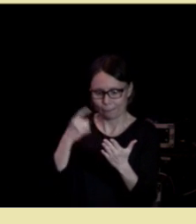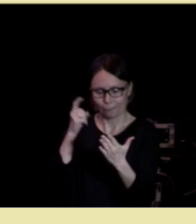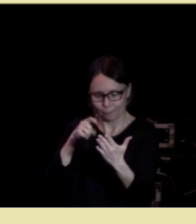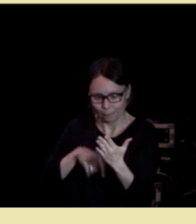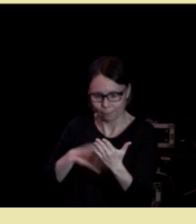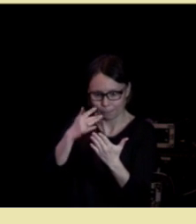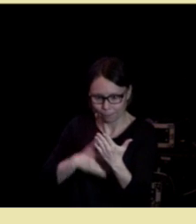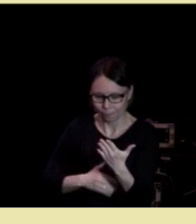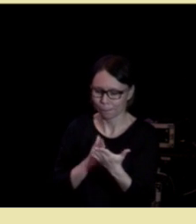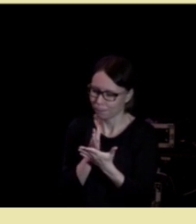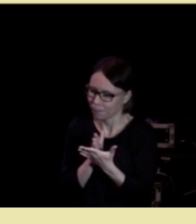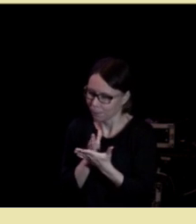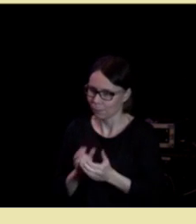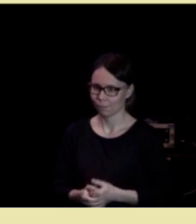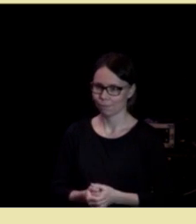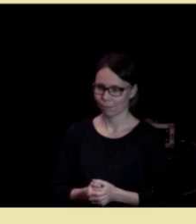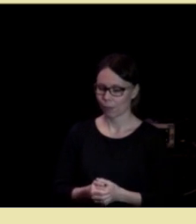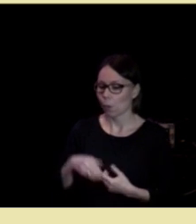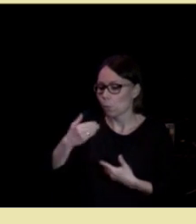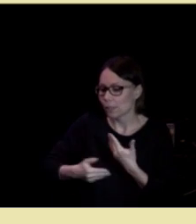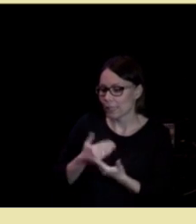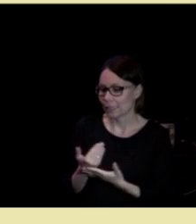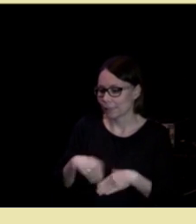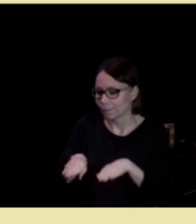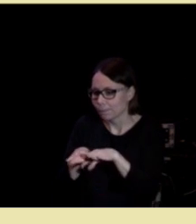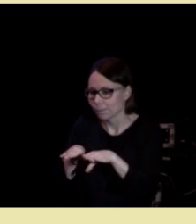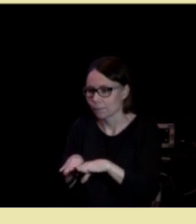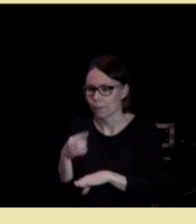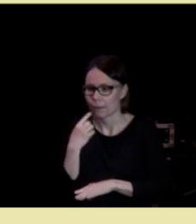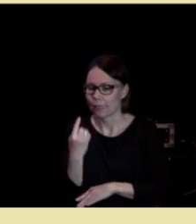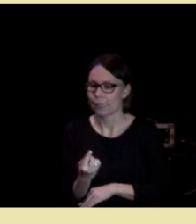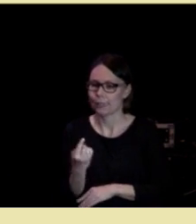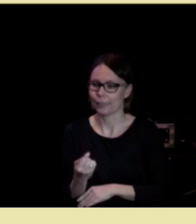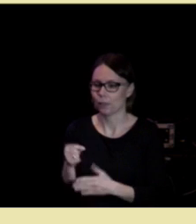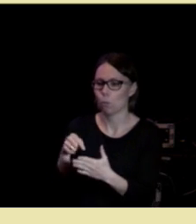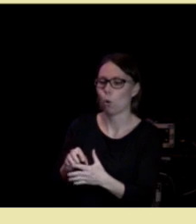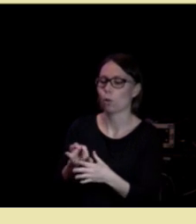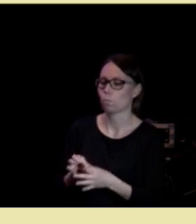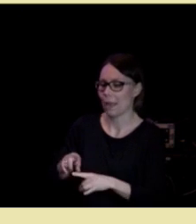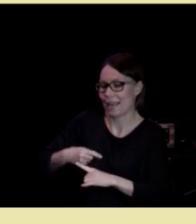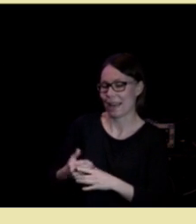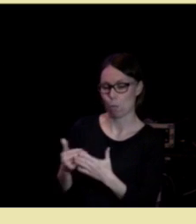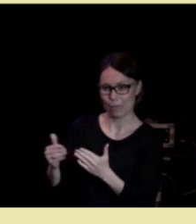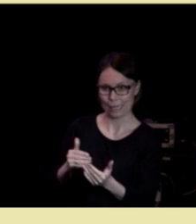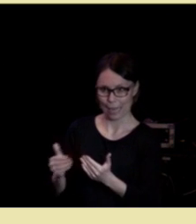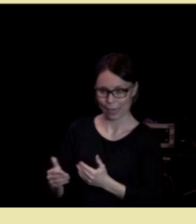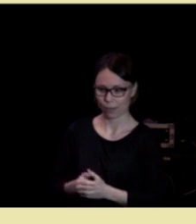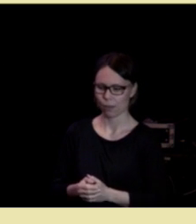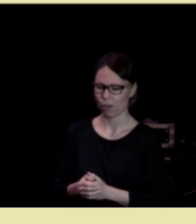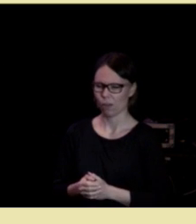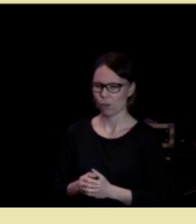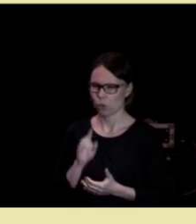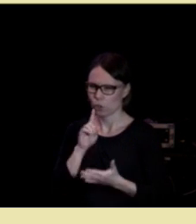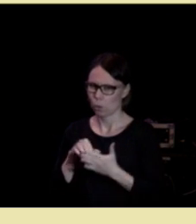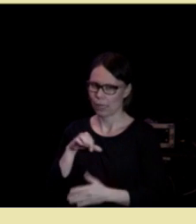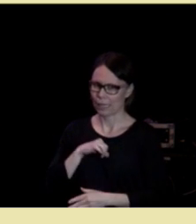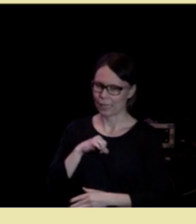Denne prosessen skreddersydd for det enkelte menneskes mål med rehabiliteringen. Og så kan man spørre seg